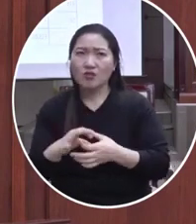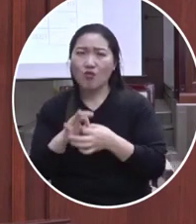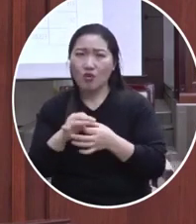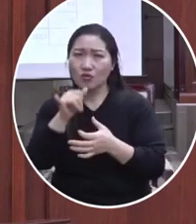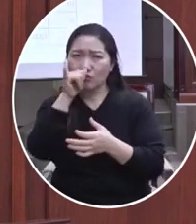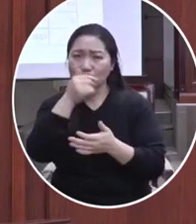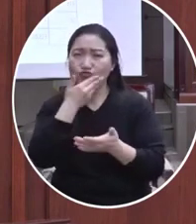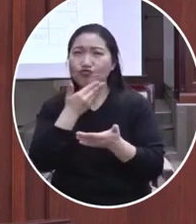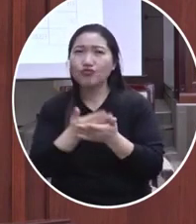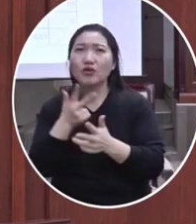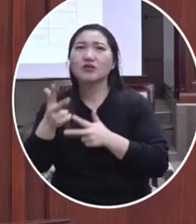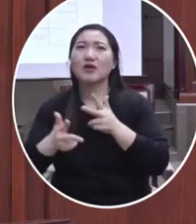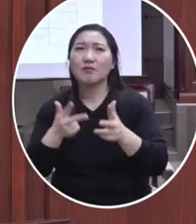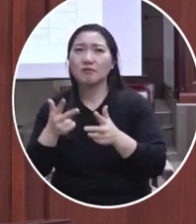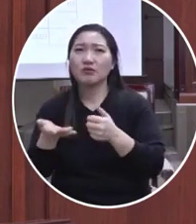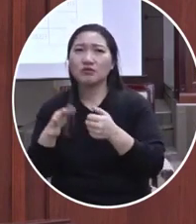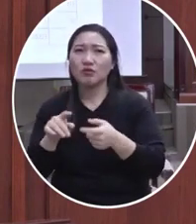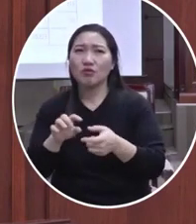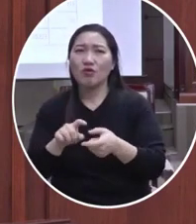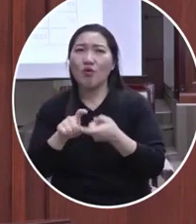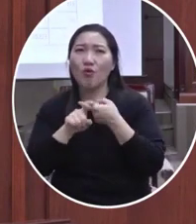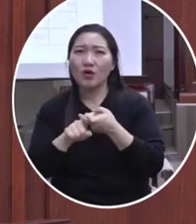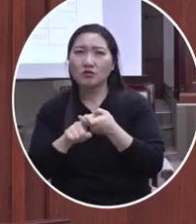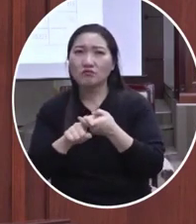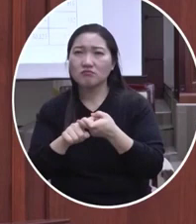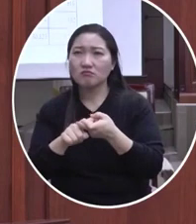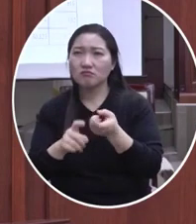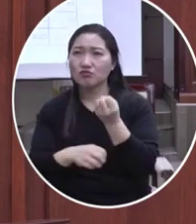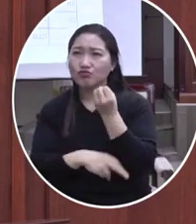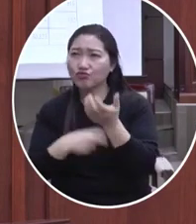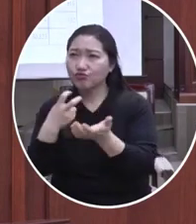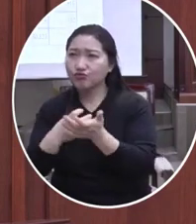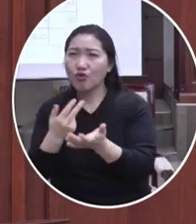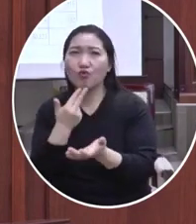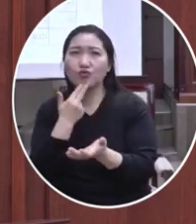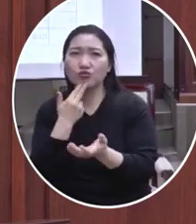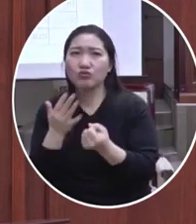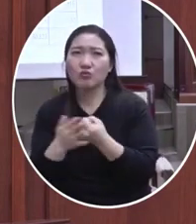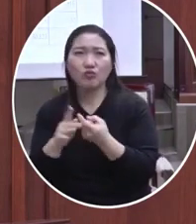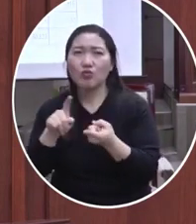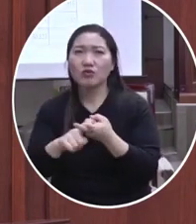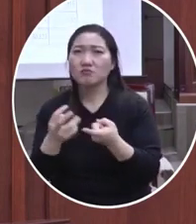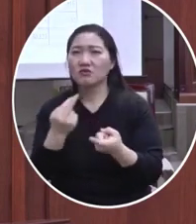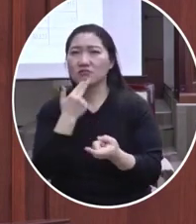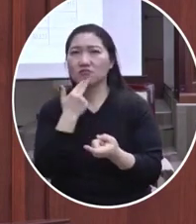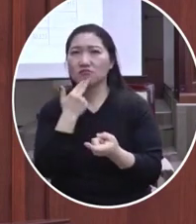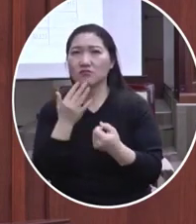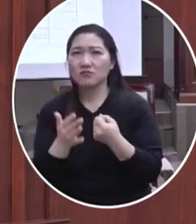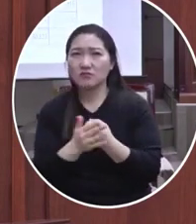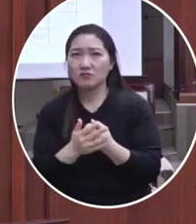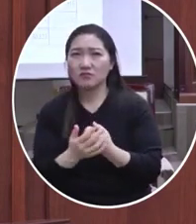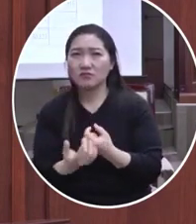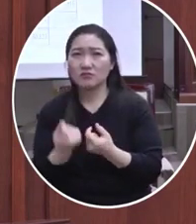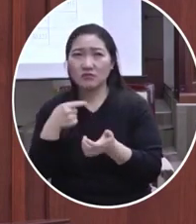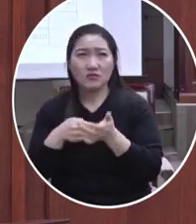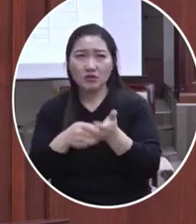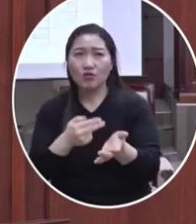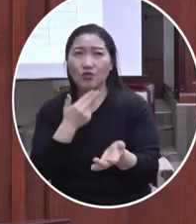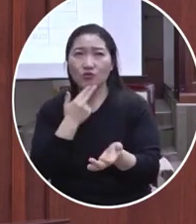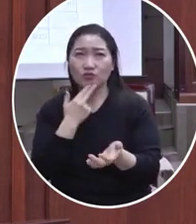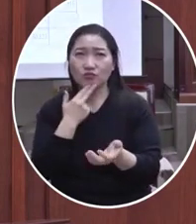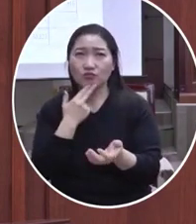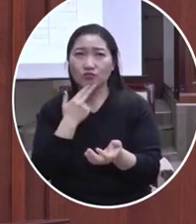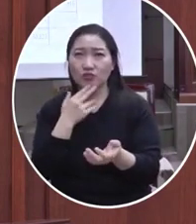결된 매우 중요한 사업임에도 이에 대한 건거 규정이 없으니 관심도도 떨어지고 제대로 추진될 리 없습니다